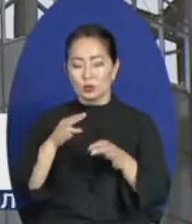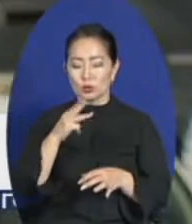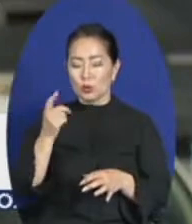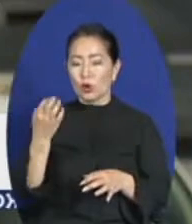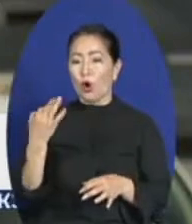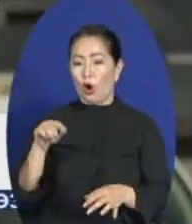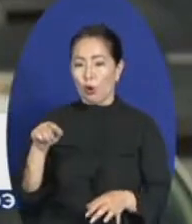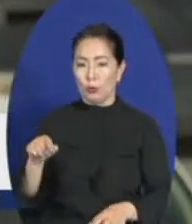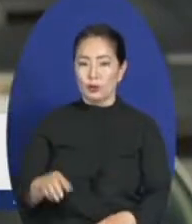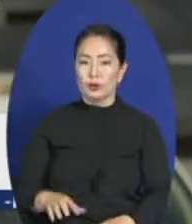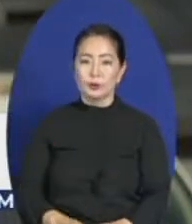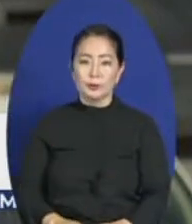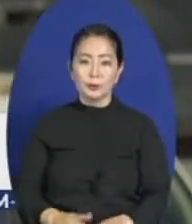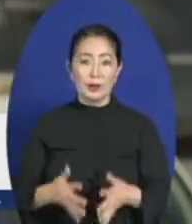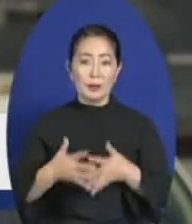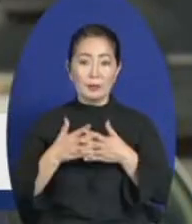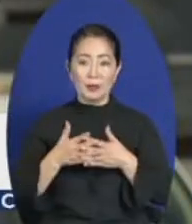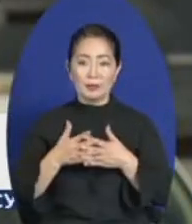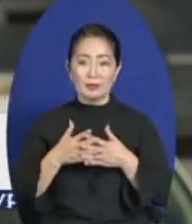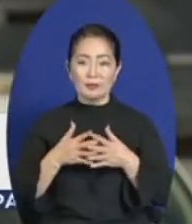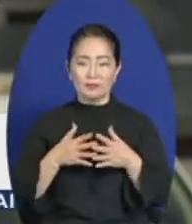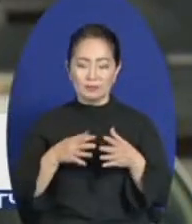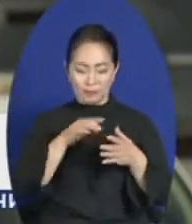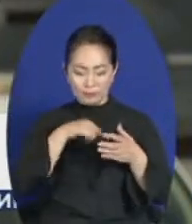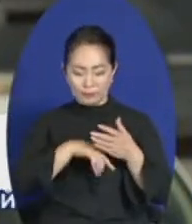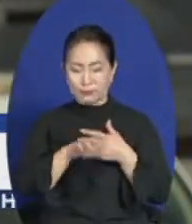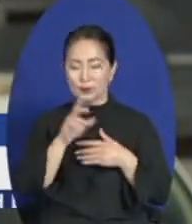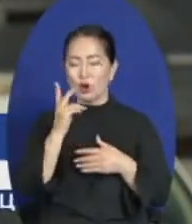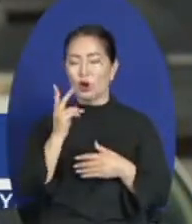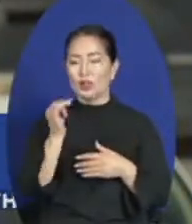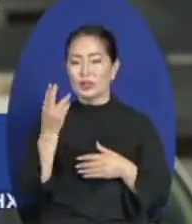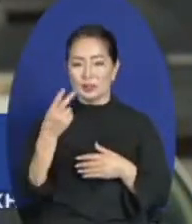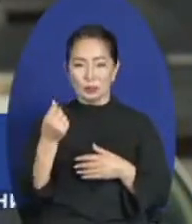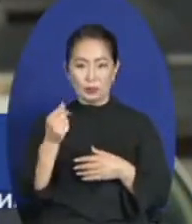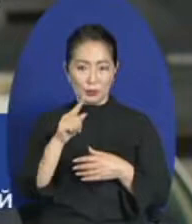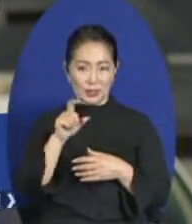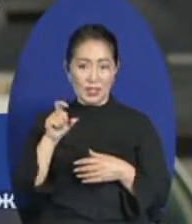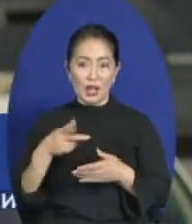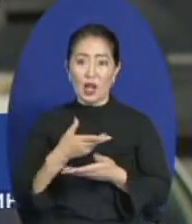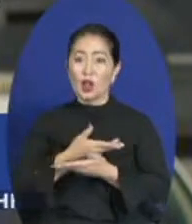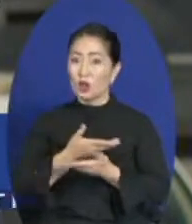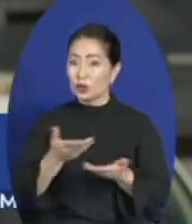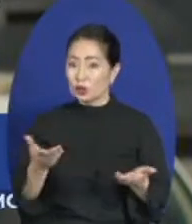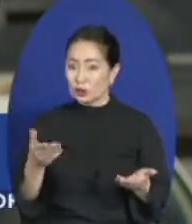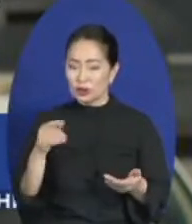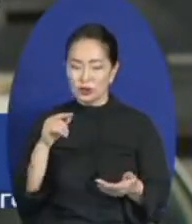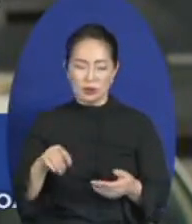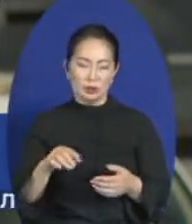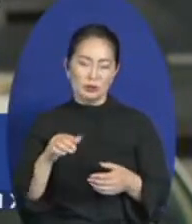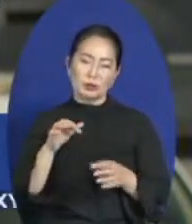өгтөж байна. Орон сууцны салбарт 2 их найт ипотекийн зээлийг өгсөн. Энэгээр